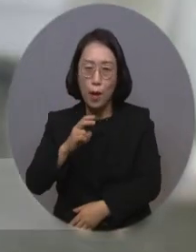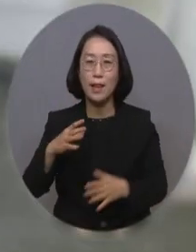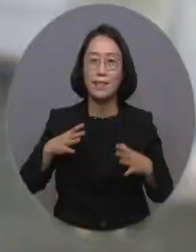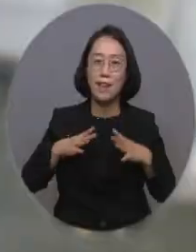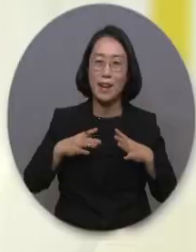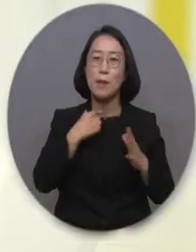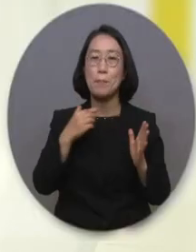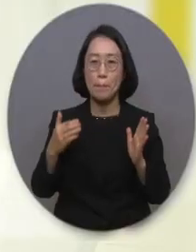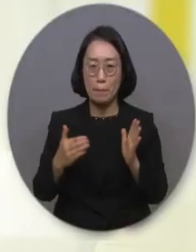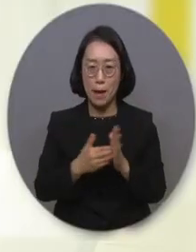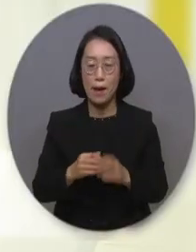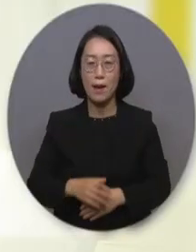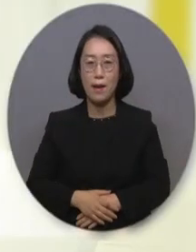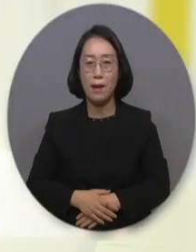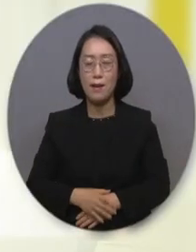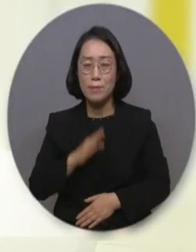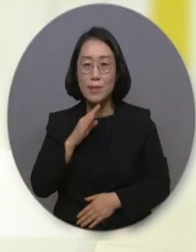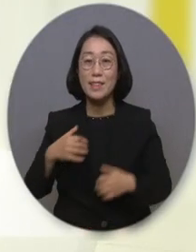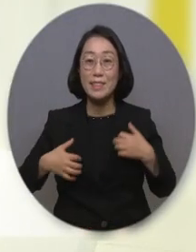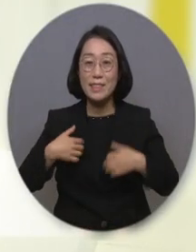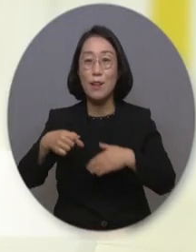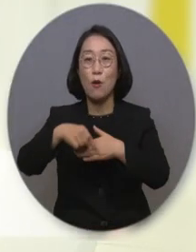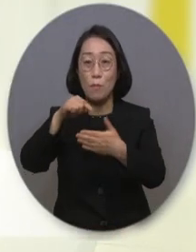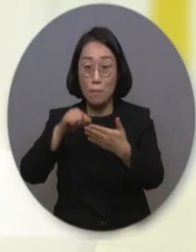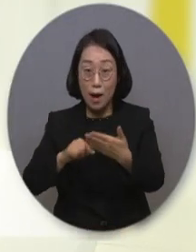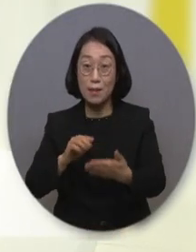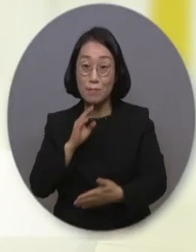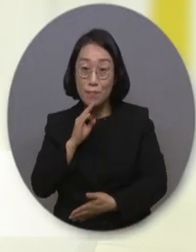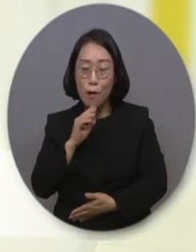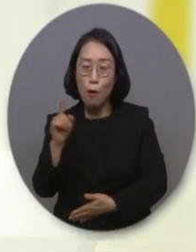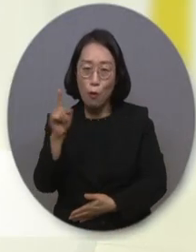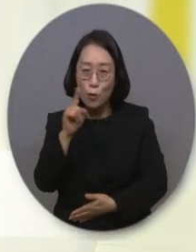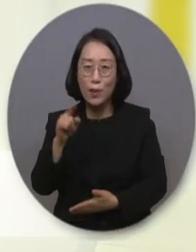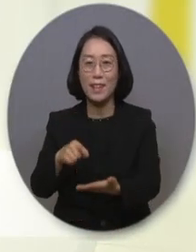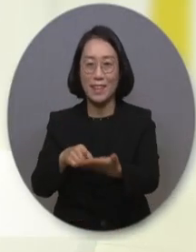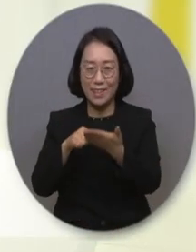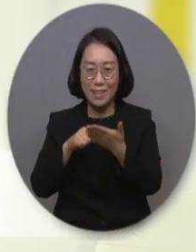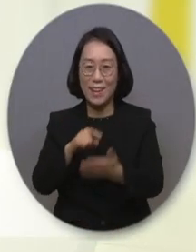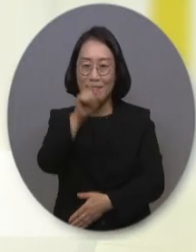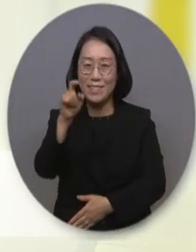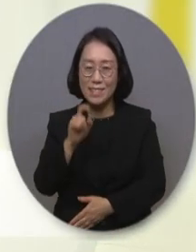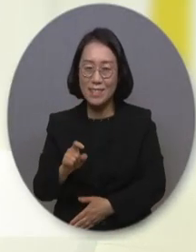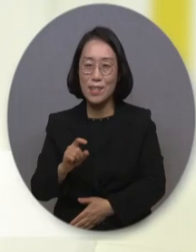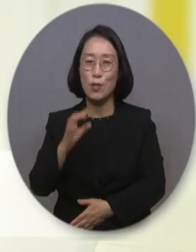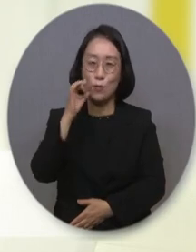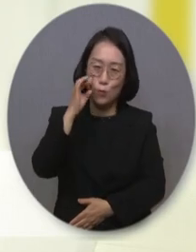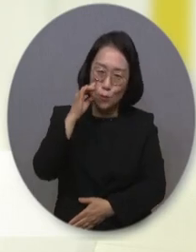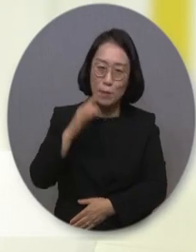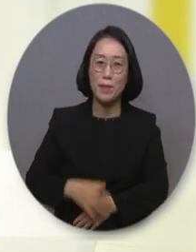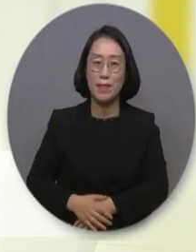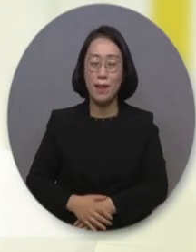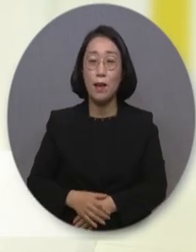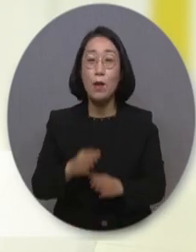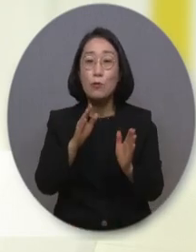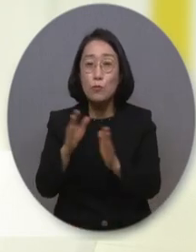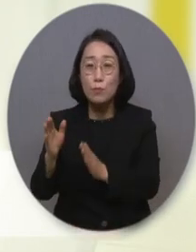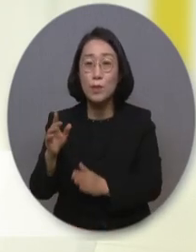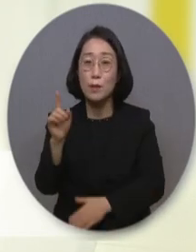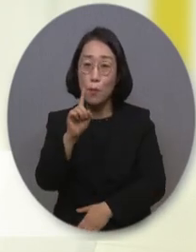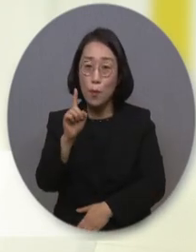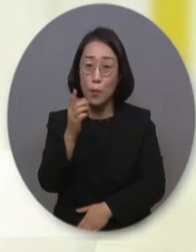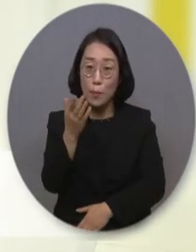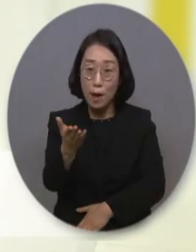가졌습니다. 행복하고 즐거운 마음이 또 노래에 어떻게 드러날지 그렇죠. 정말 네. 궁금해집니다. 네. 이번 노래 어떤